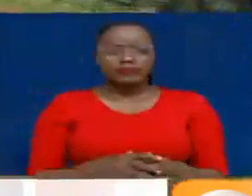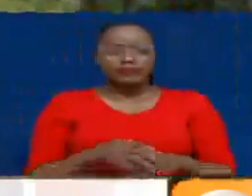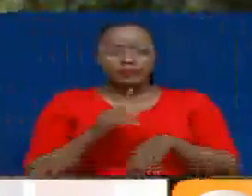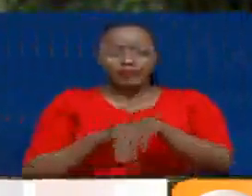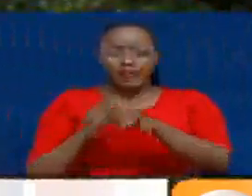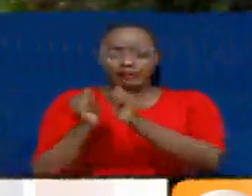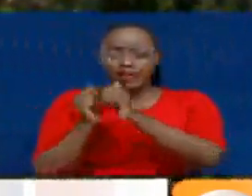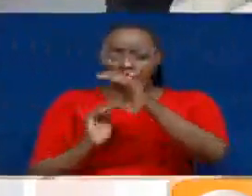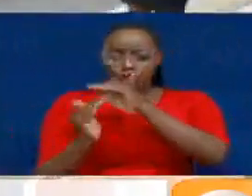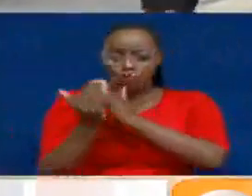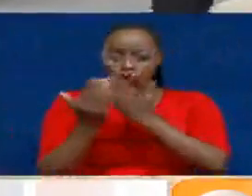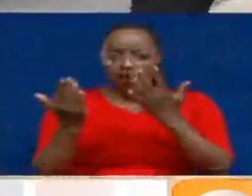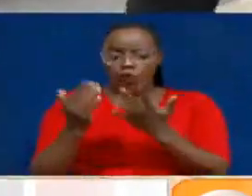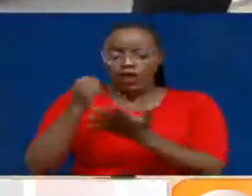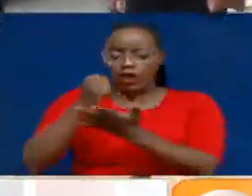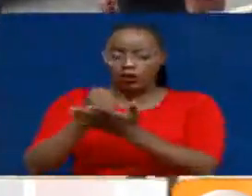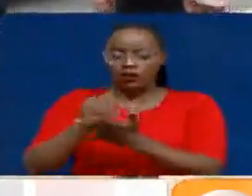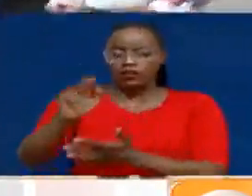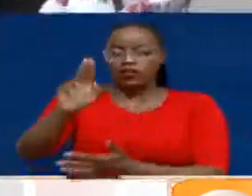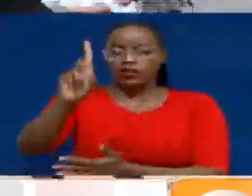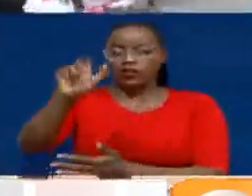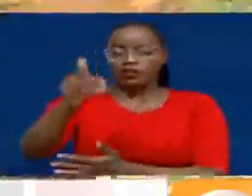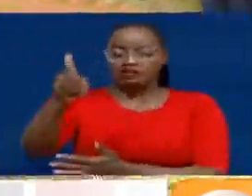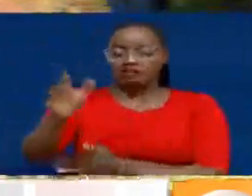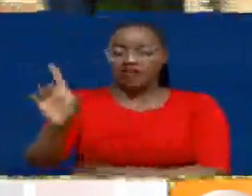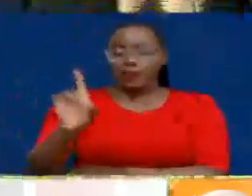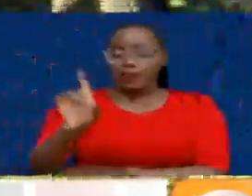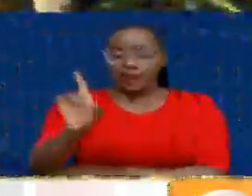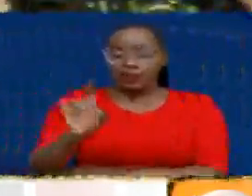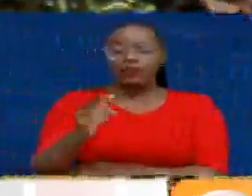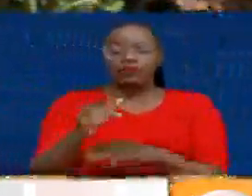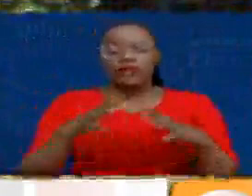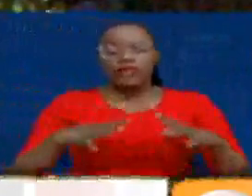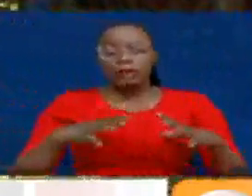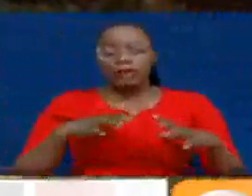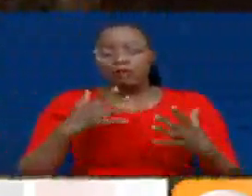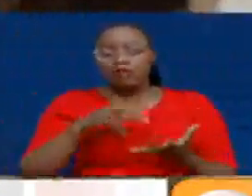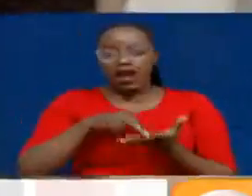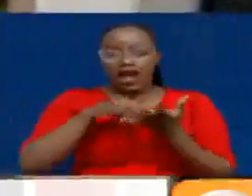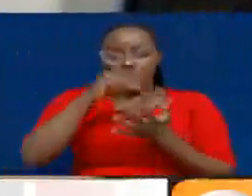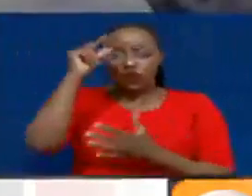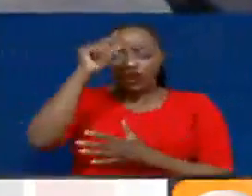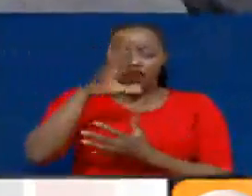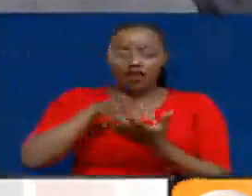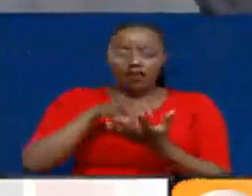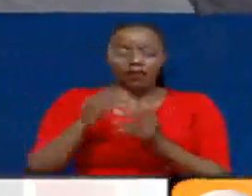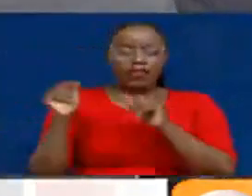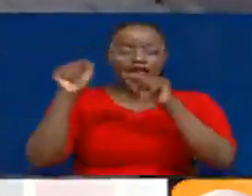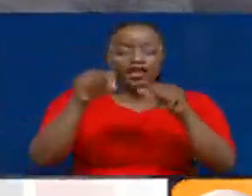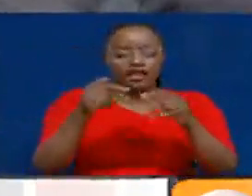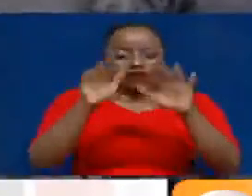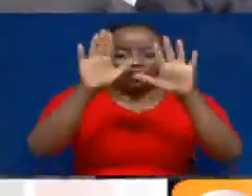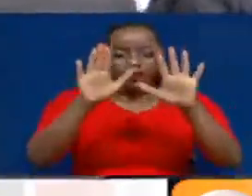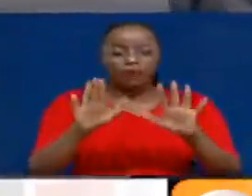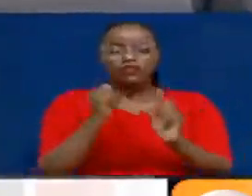Mwendo wa saa 4 asubuhi katika afisi za chama cha UDA Nairobi, wagombea wa kiti cha ugavana walifika kwa shughuli hiyo muhimu